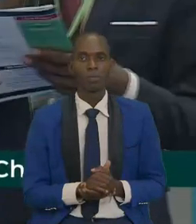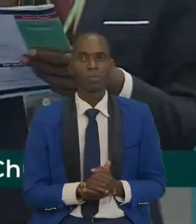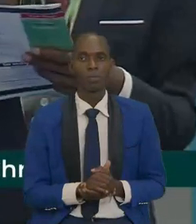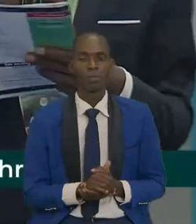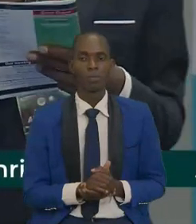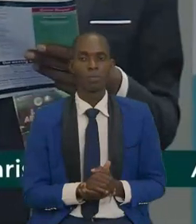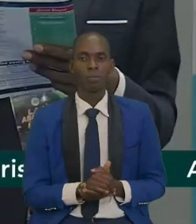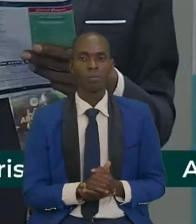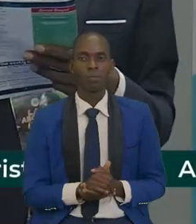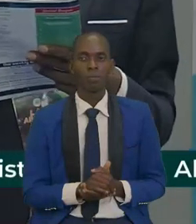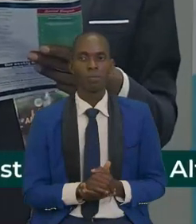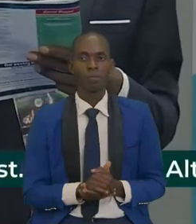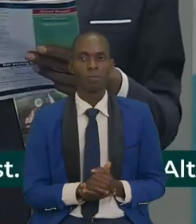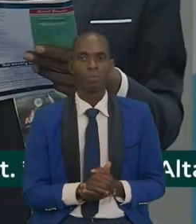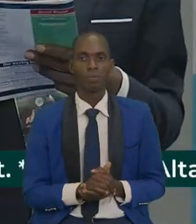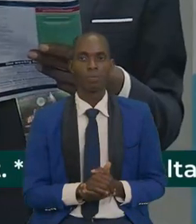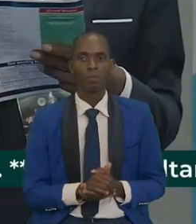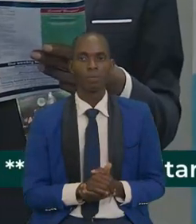63.